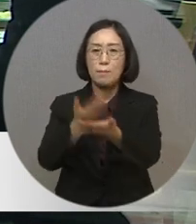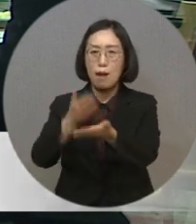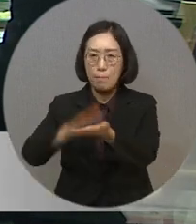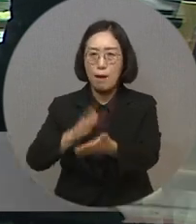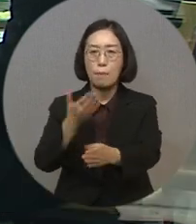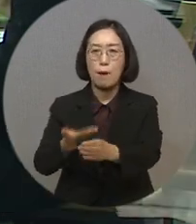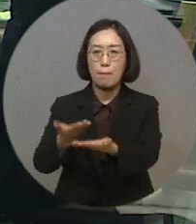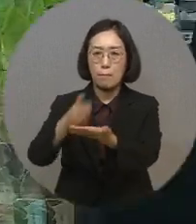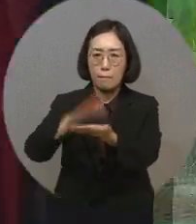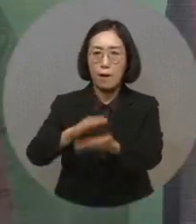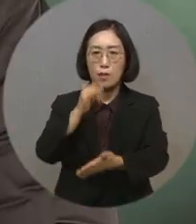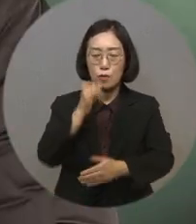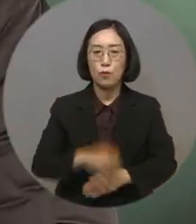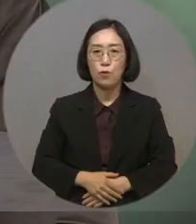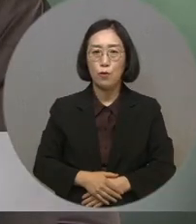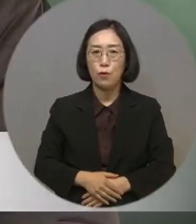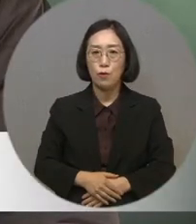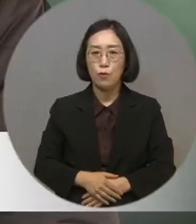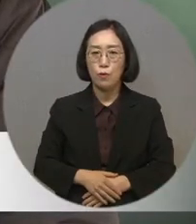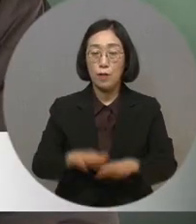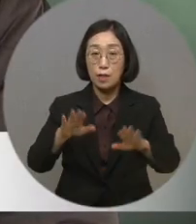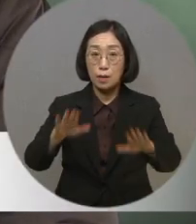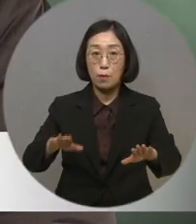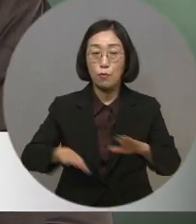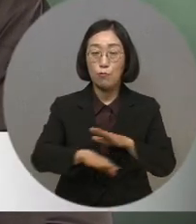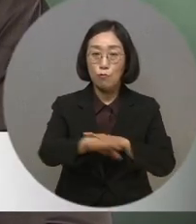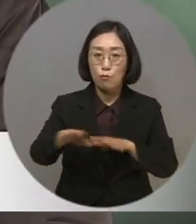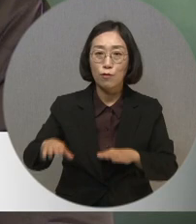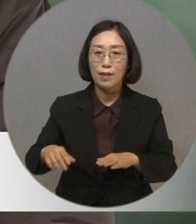하고 있습니다. 이번에는 이제